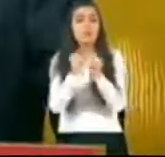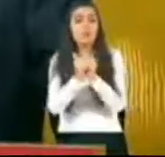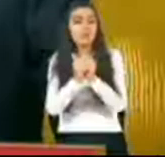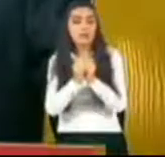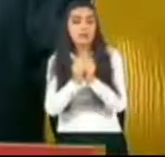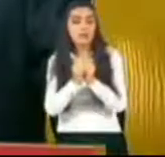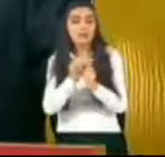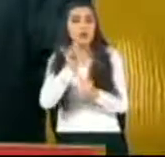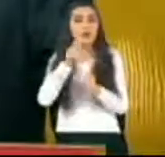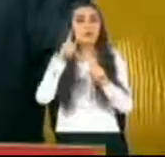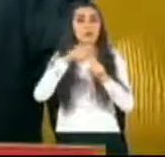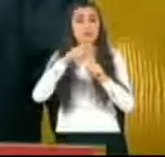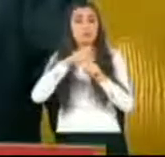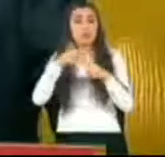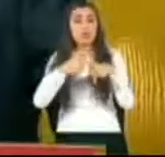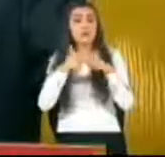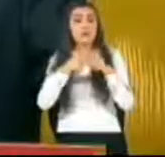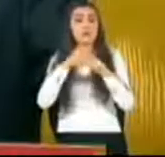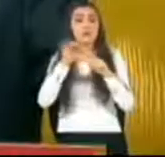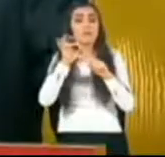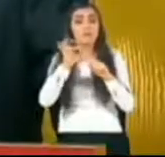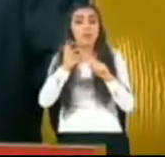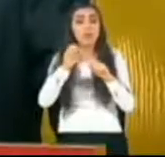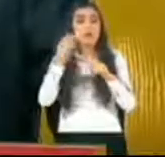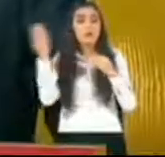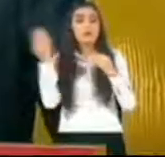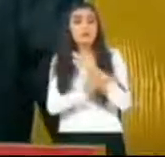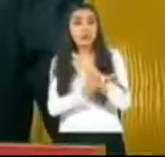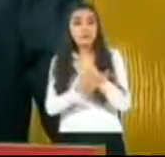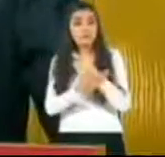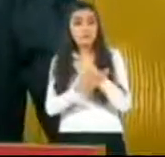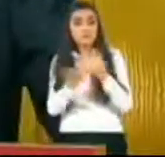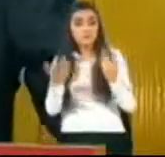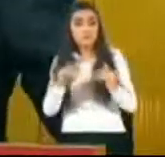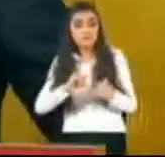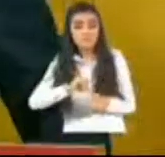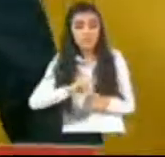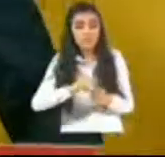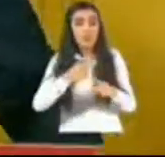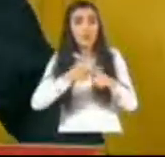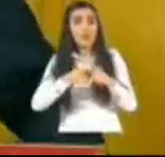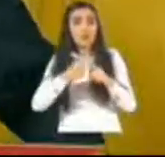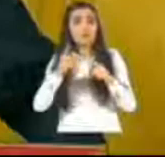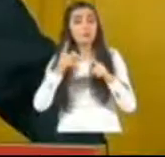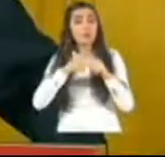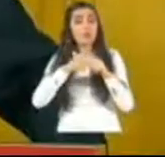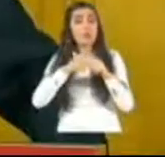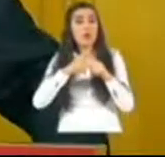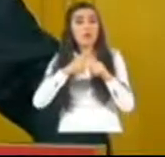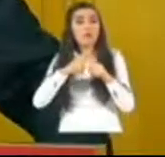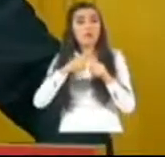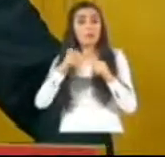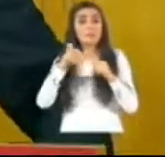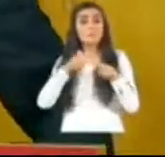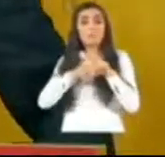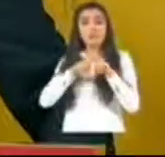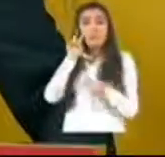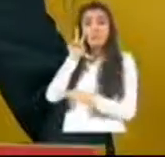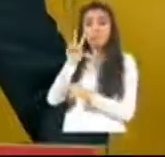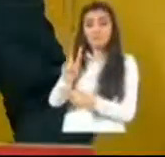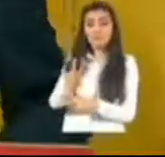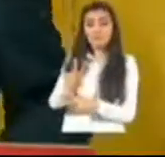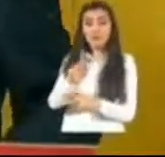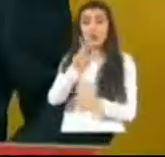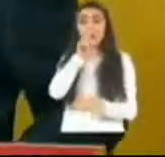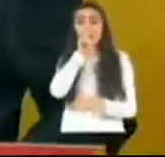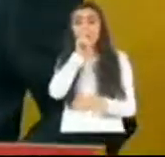Birliği'nin 15 Temmuz FETÖ darbe teşebbüsüne yaklaşımı, bölücü terör örgütü PKK'ya bakışı